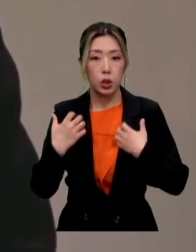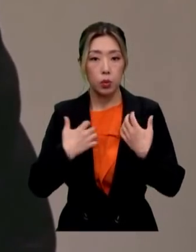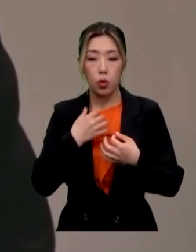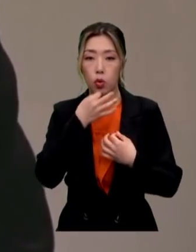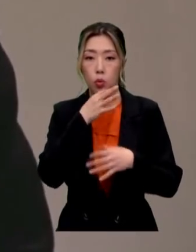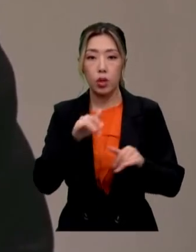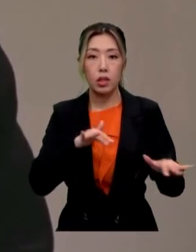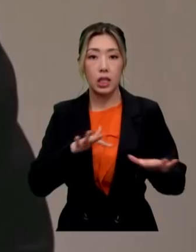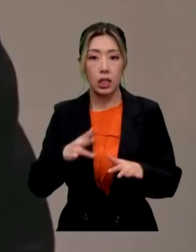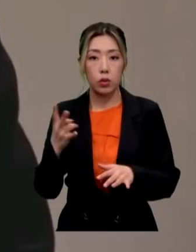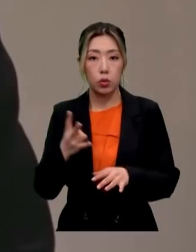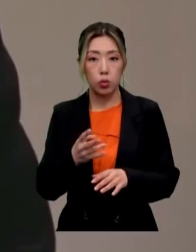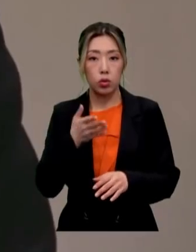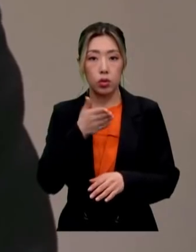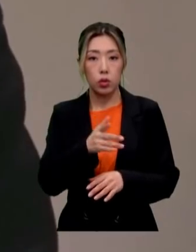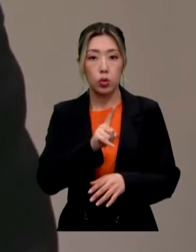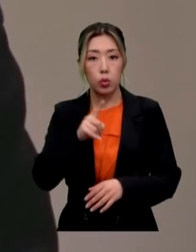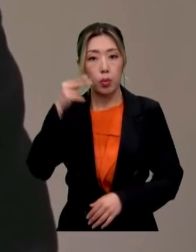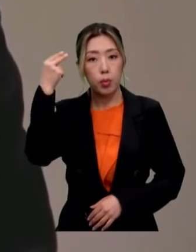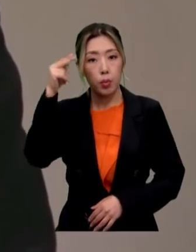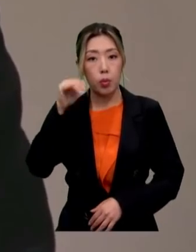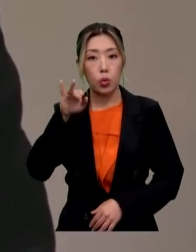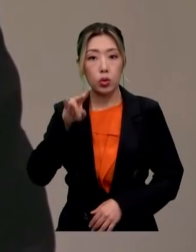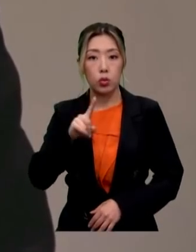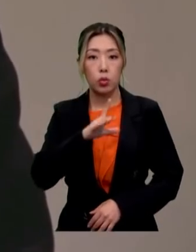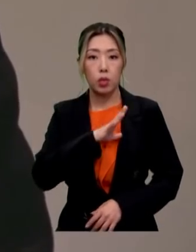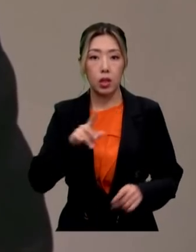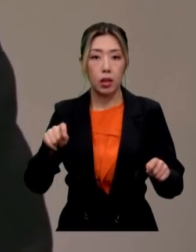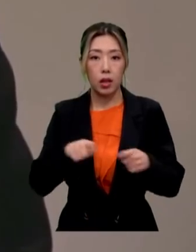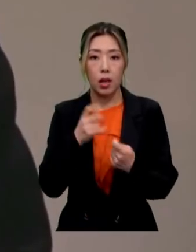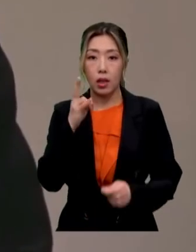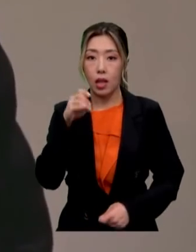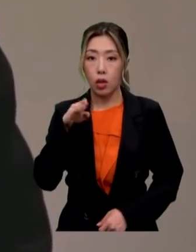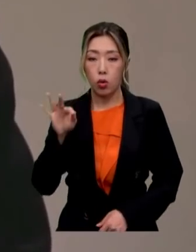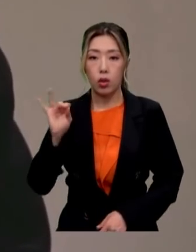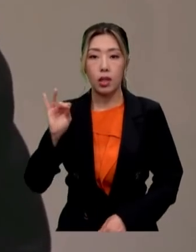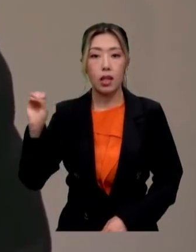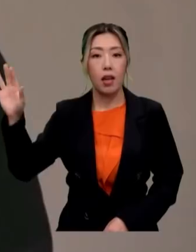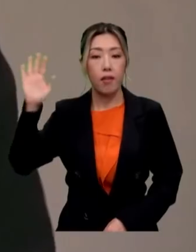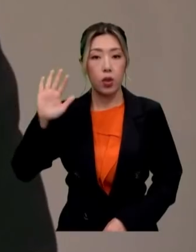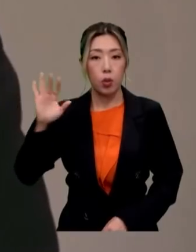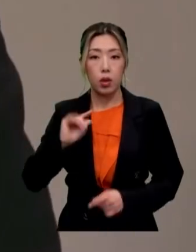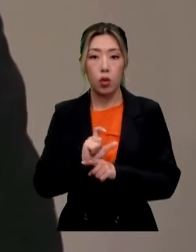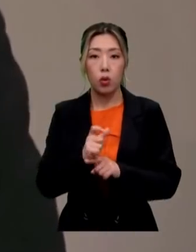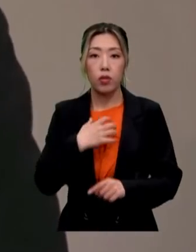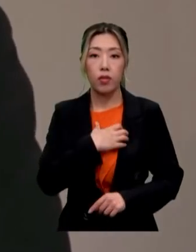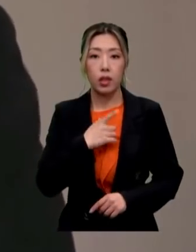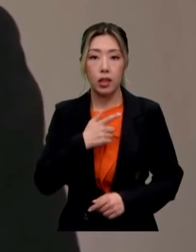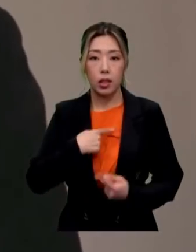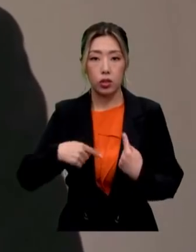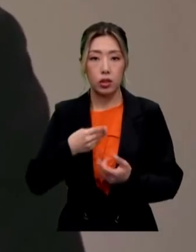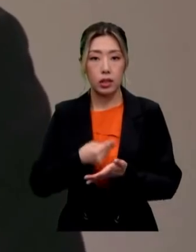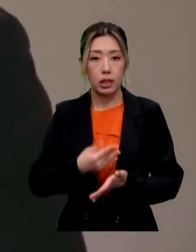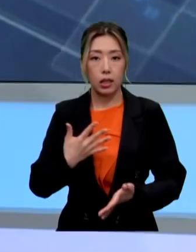действия, которые необходимы, чтобы удержать президента Путина от подрыва как НАТО, так и Европы. И, что более важно, наших ценностей.